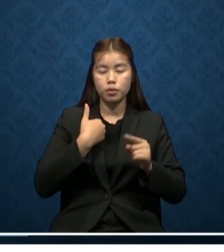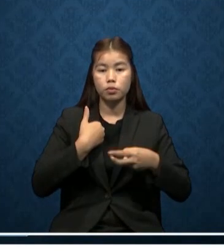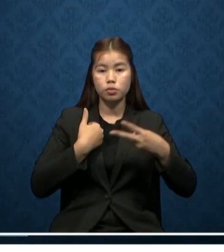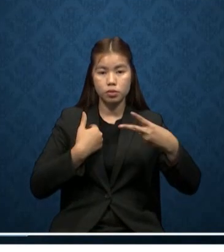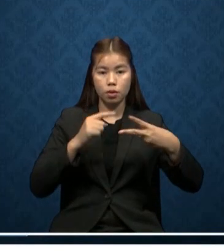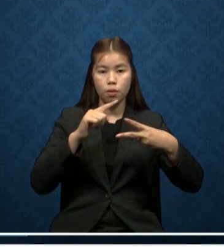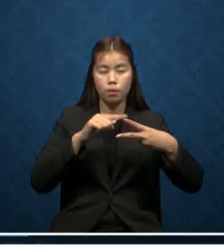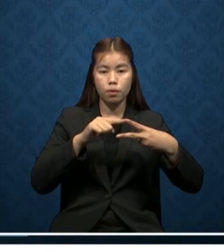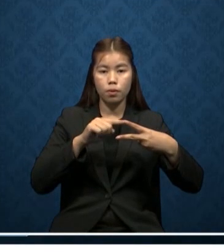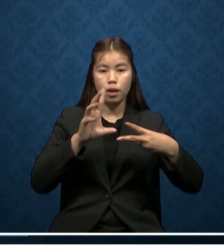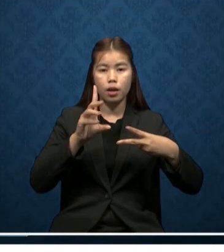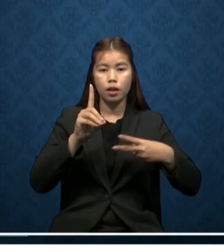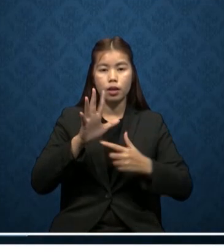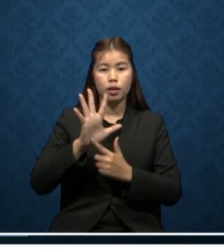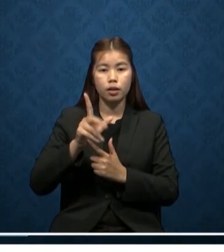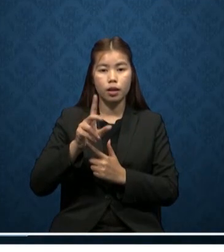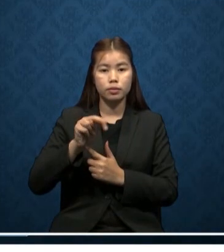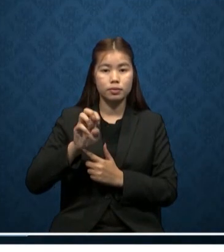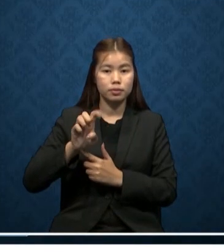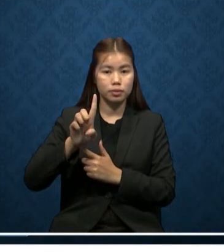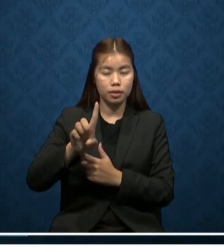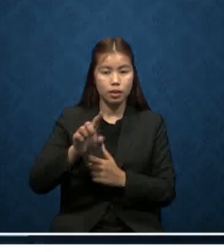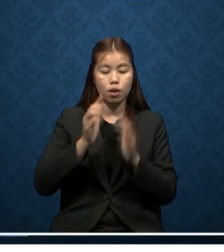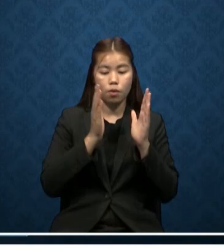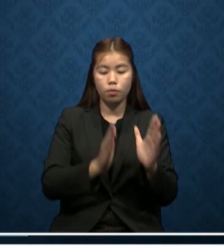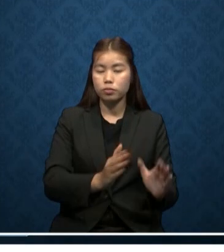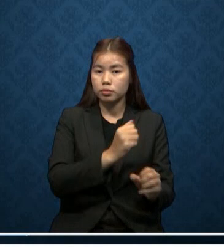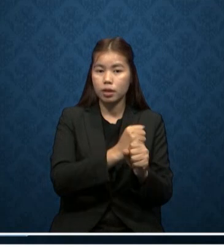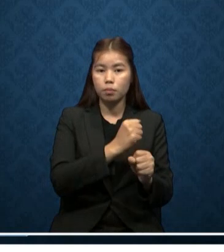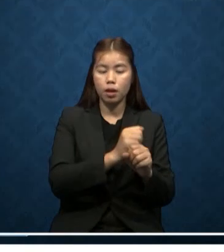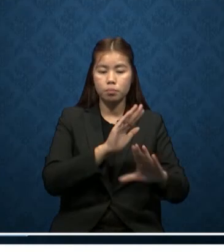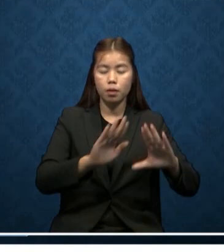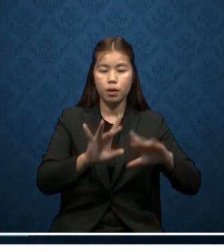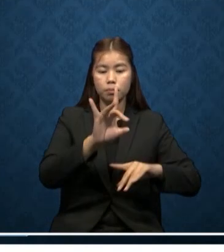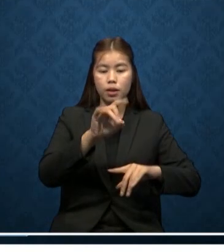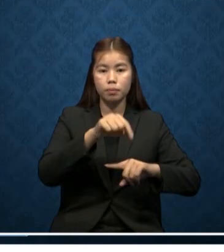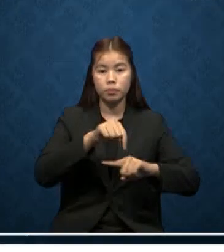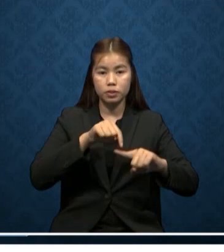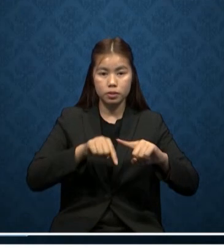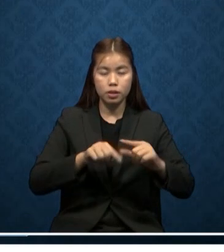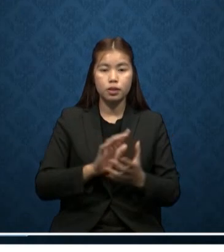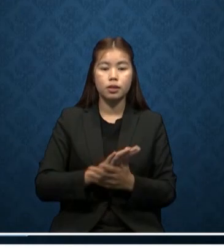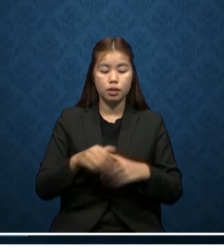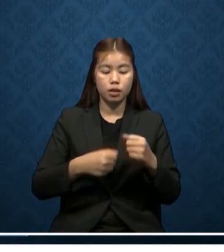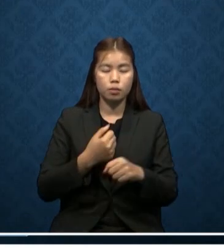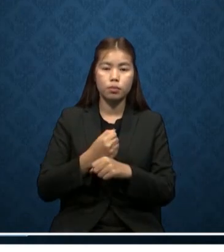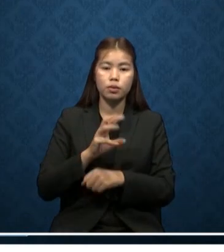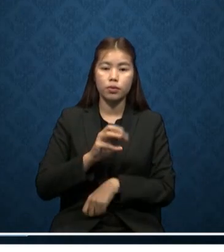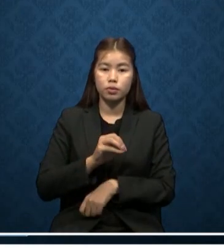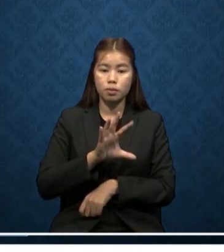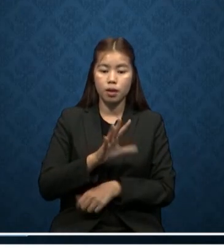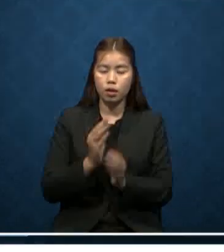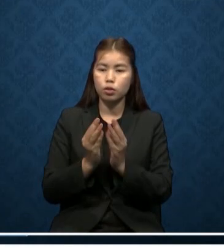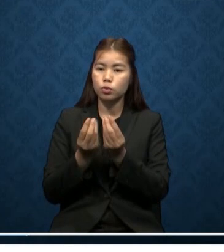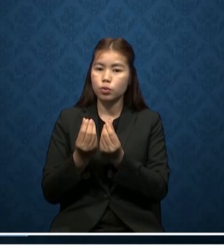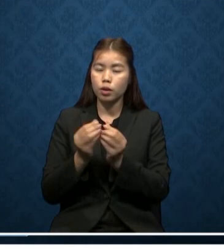ดัชนีความผูกพันของบุคลากรภาครัฐไม่น้อยกว่าร้อยละ 80ในปี 65นะครับตัวเลข